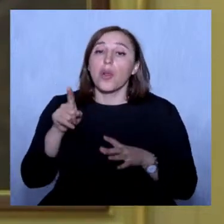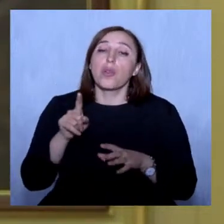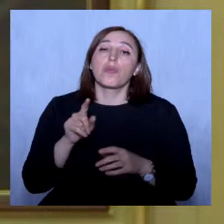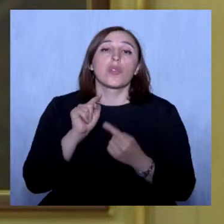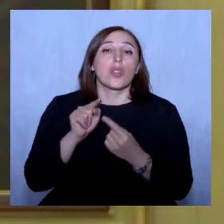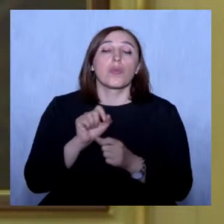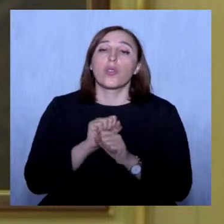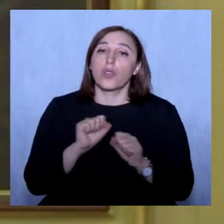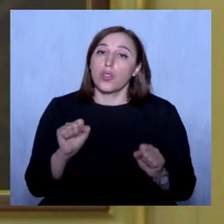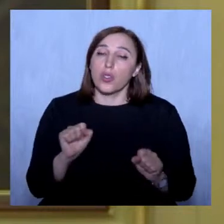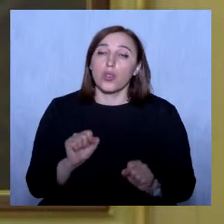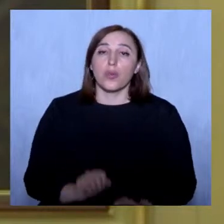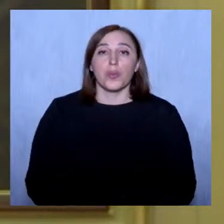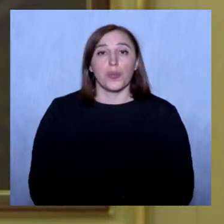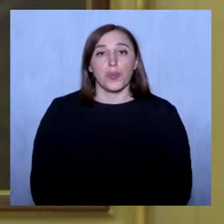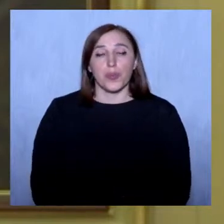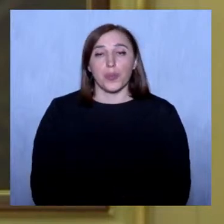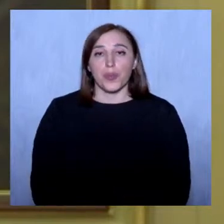կապակցությամբ։